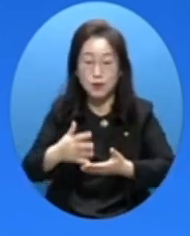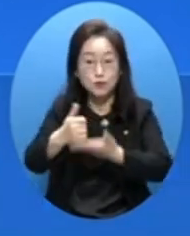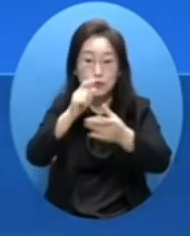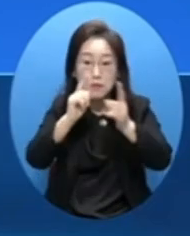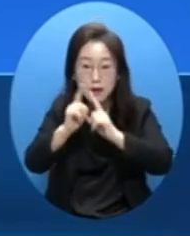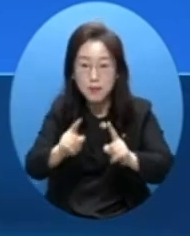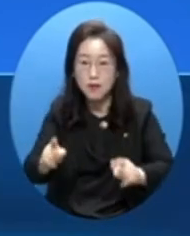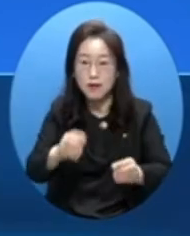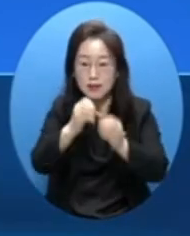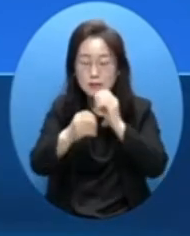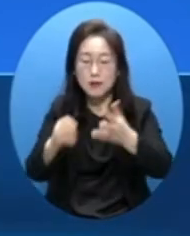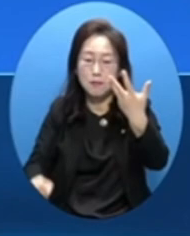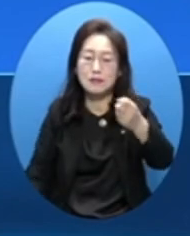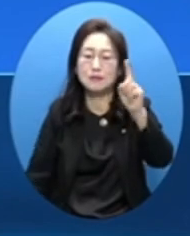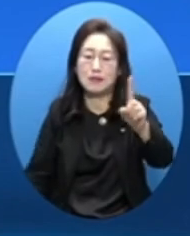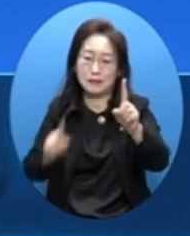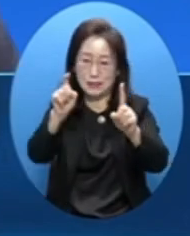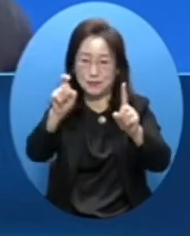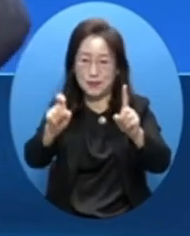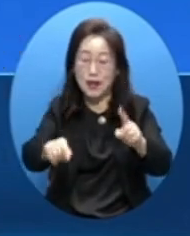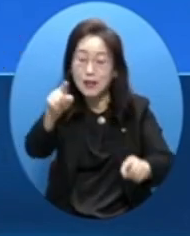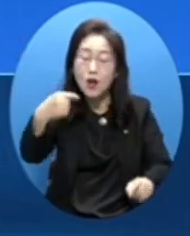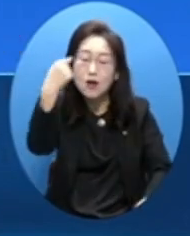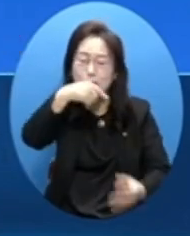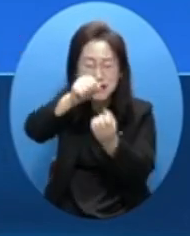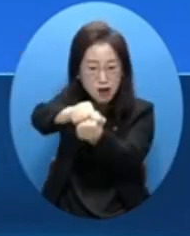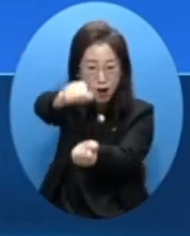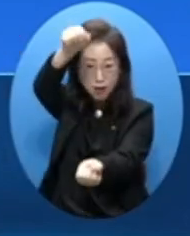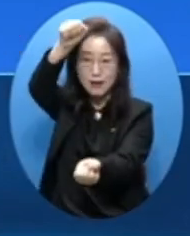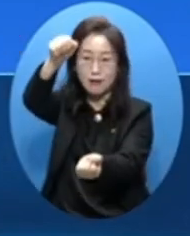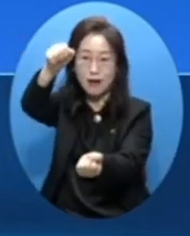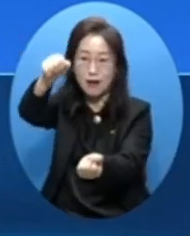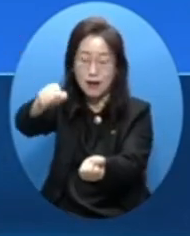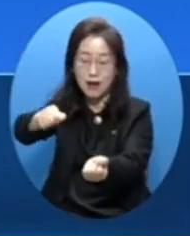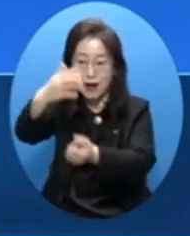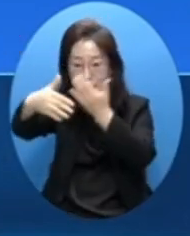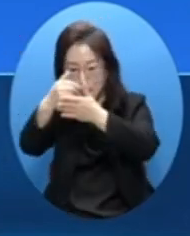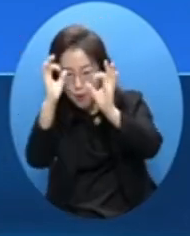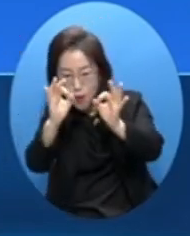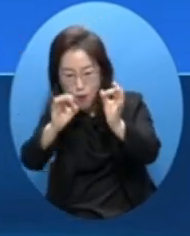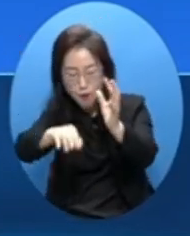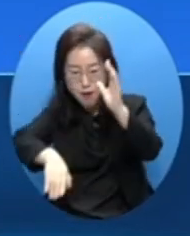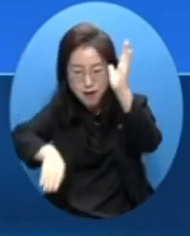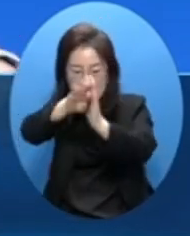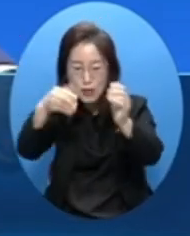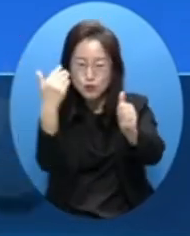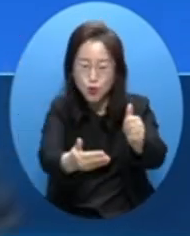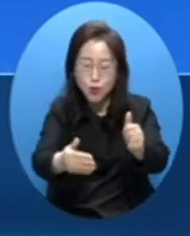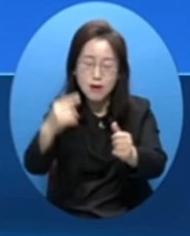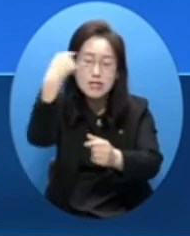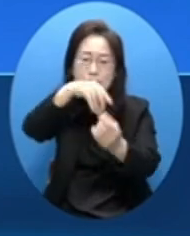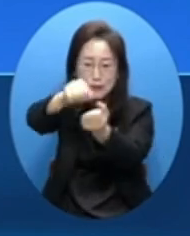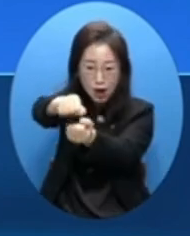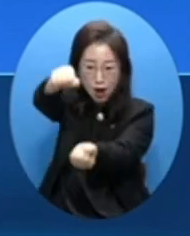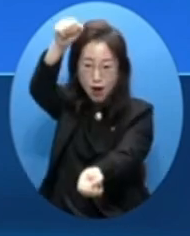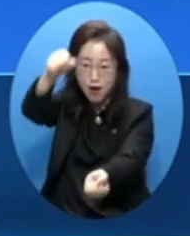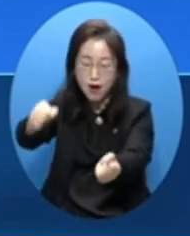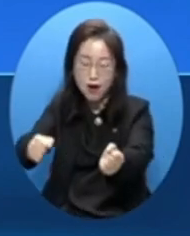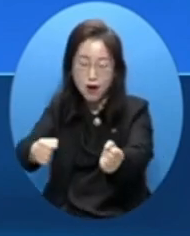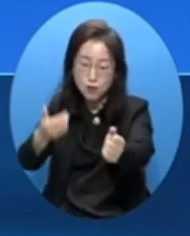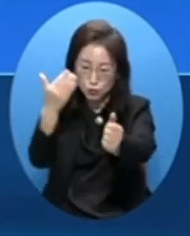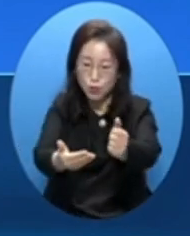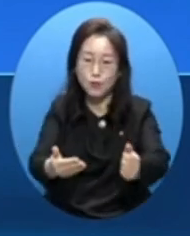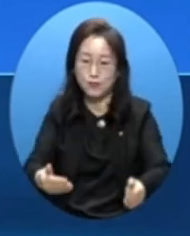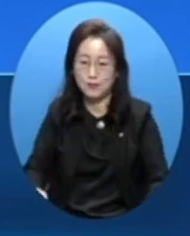말씀하셨습니다. 시편 81편 10절입니다 내 입을 넓게 열라 내가 채우리라. 내 입을 넓게 열라 내가 채우리라.